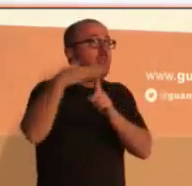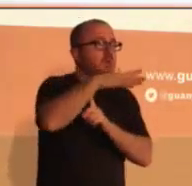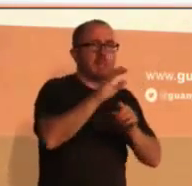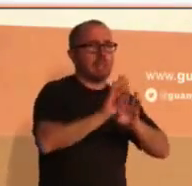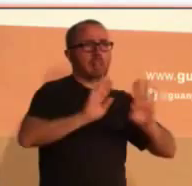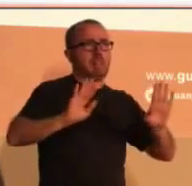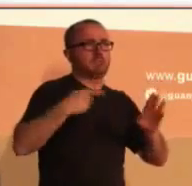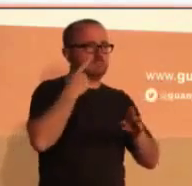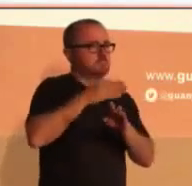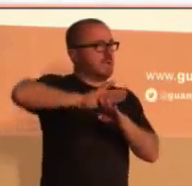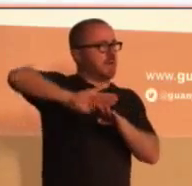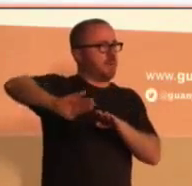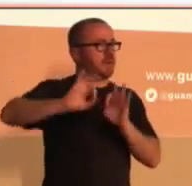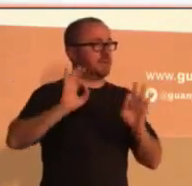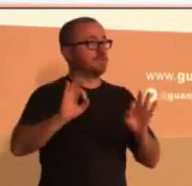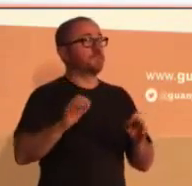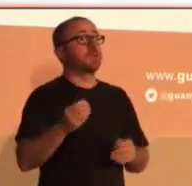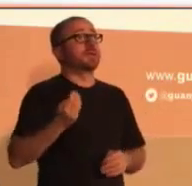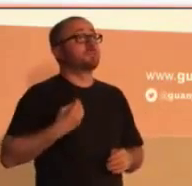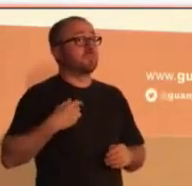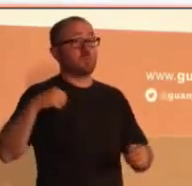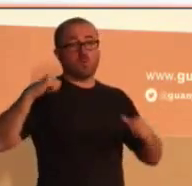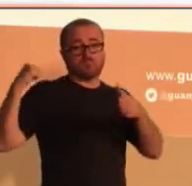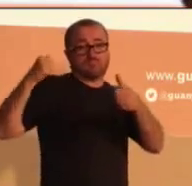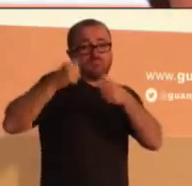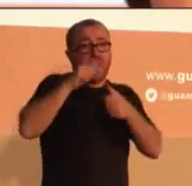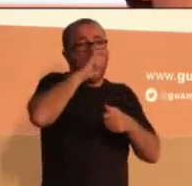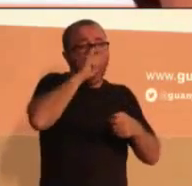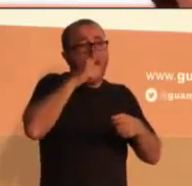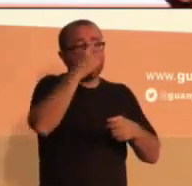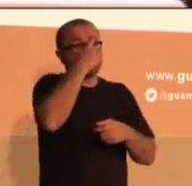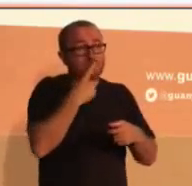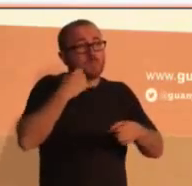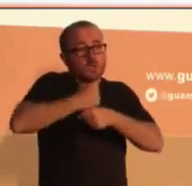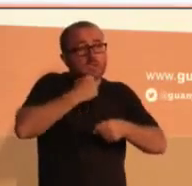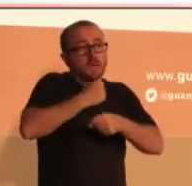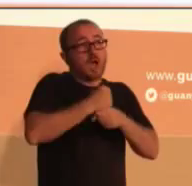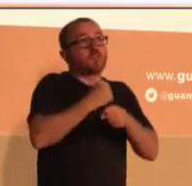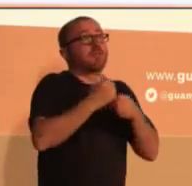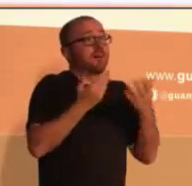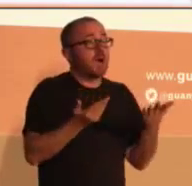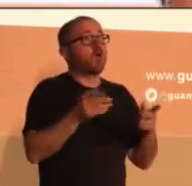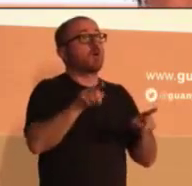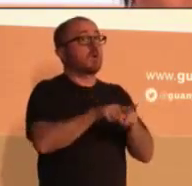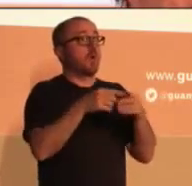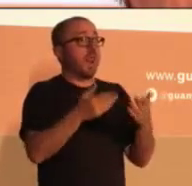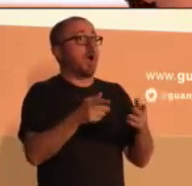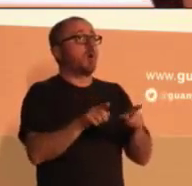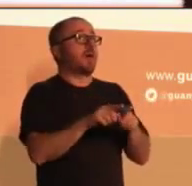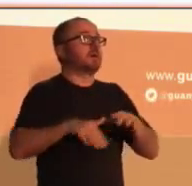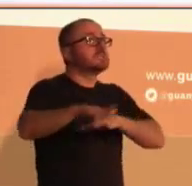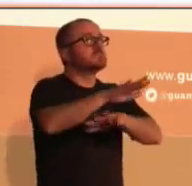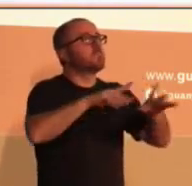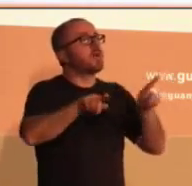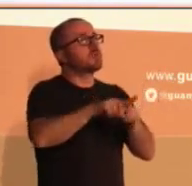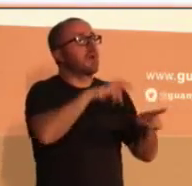pues quan els que portem tots aquests anys, no, i que hem cuidat a la PA tant com hem pogut per ser el nostre espai més preciós, quan de cop